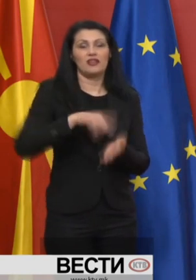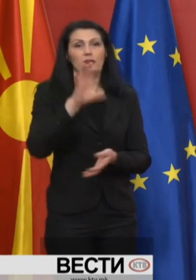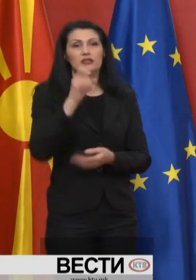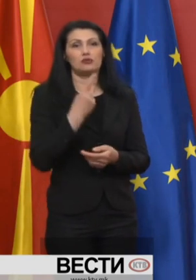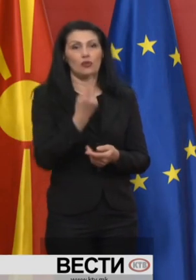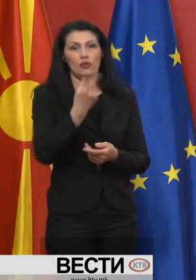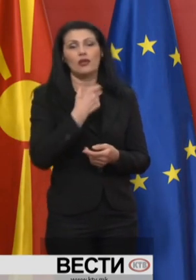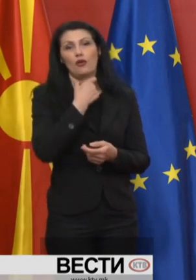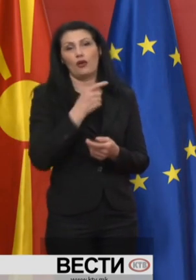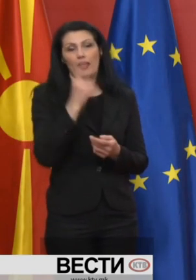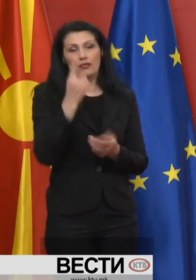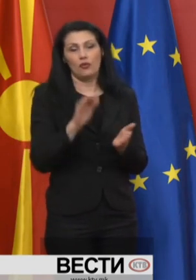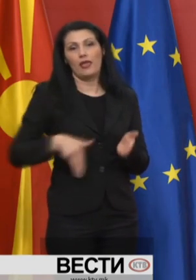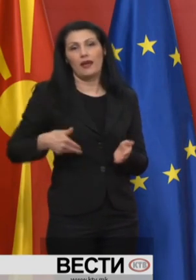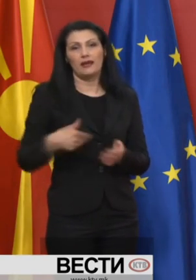по грло.